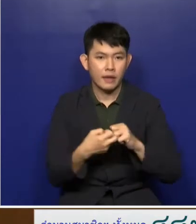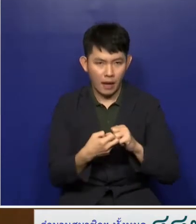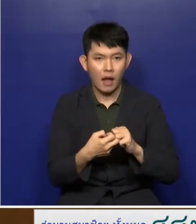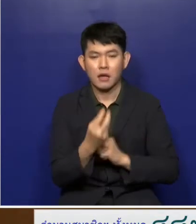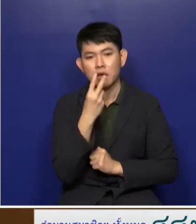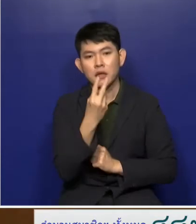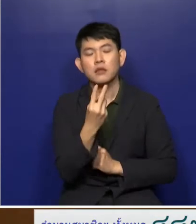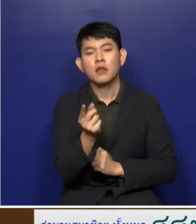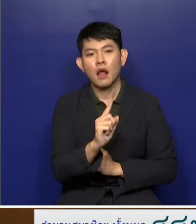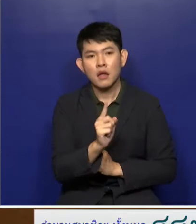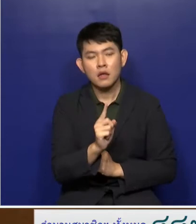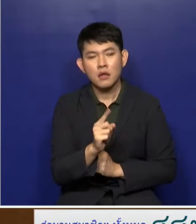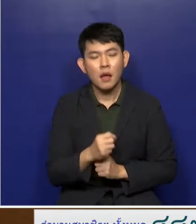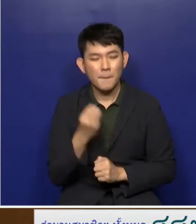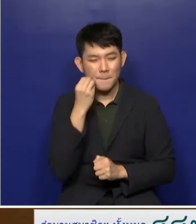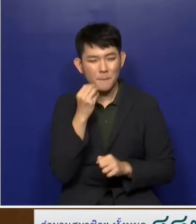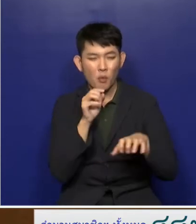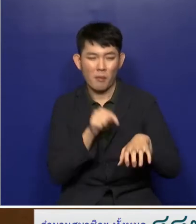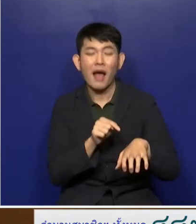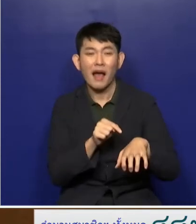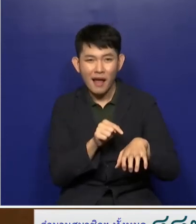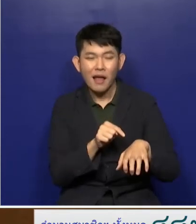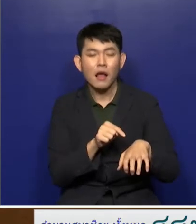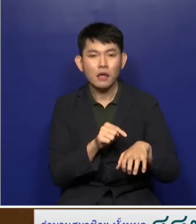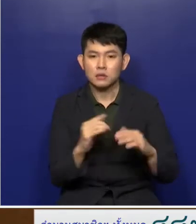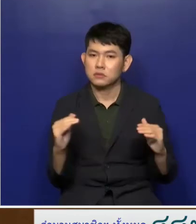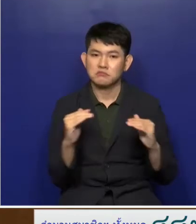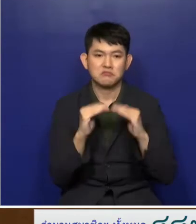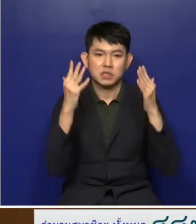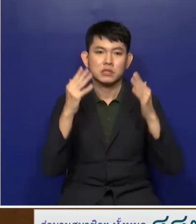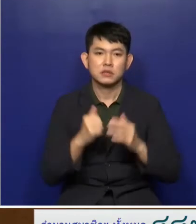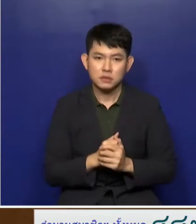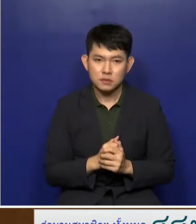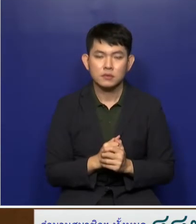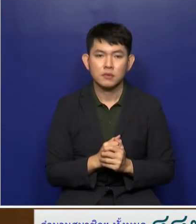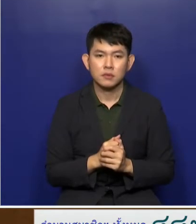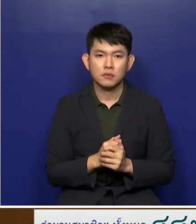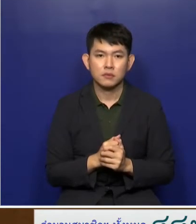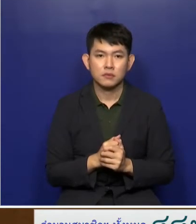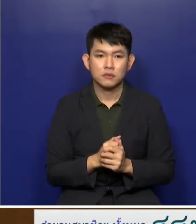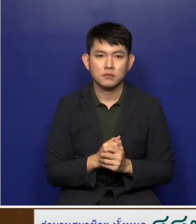ราได้เห็นว่าหมู่บ้านนี้ไม่ได้รับสิทธิ์ในการรับ